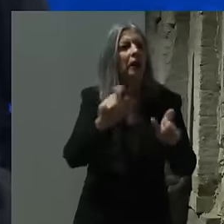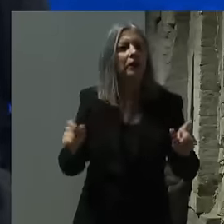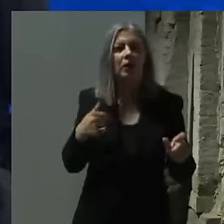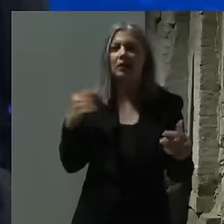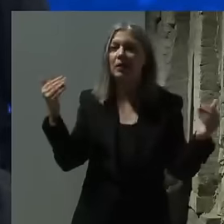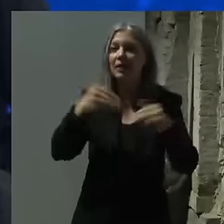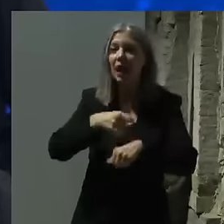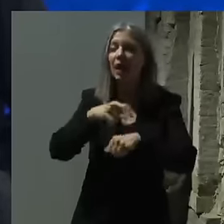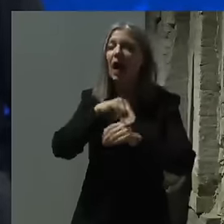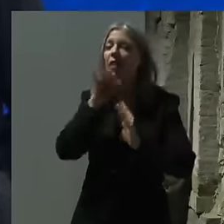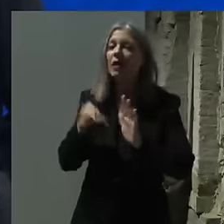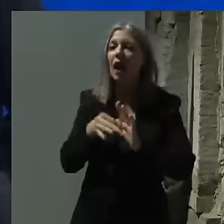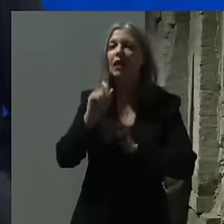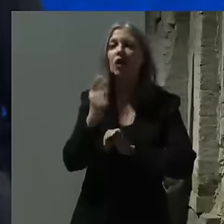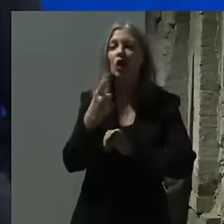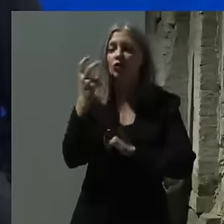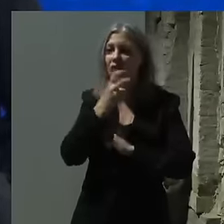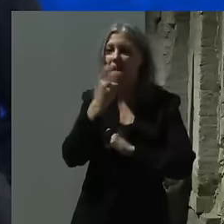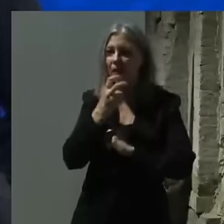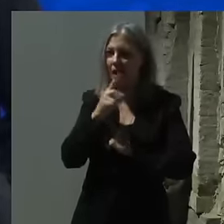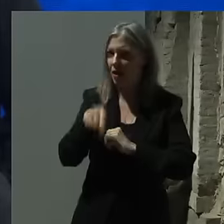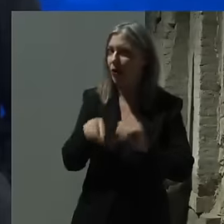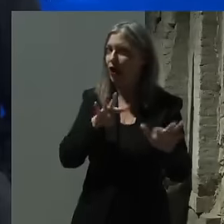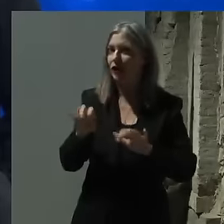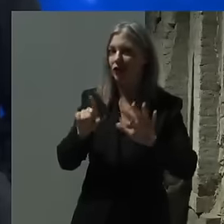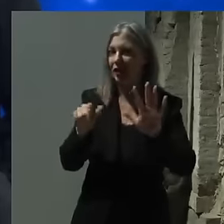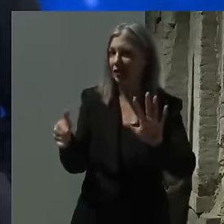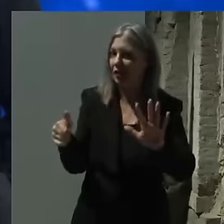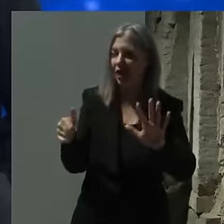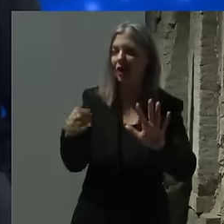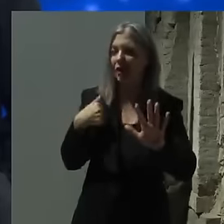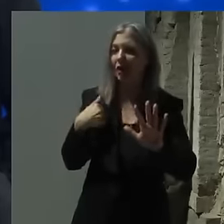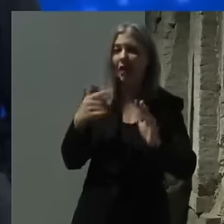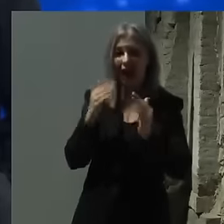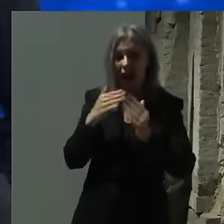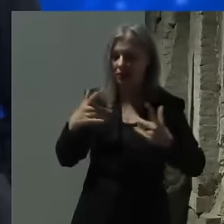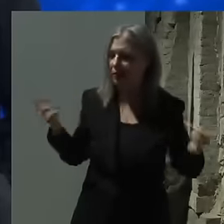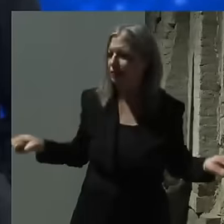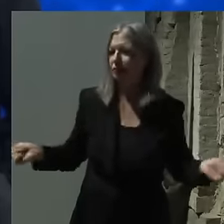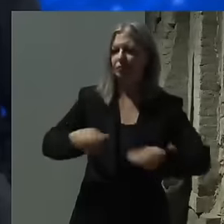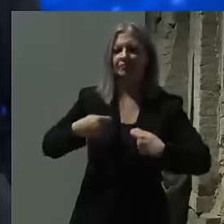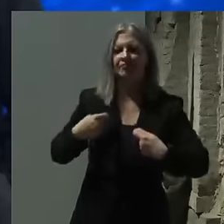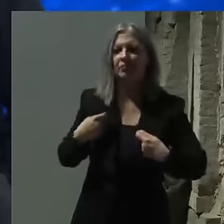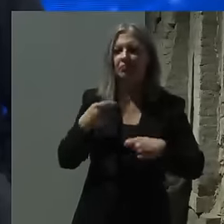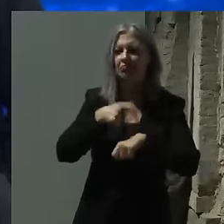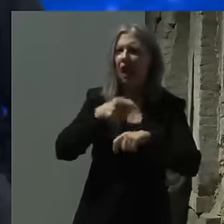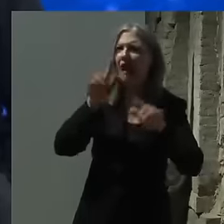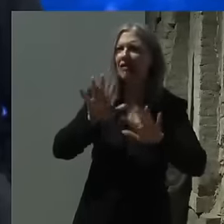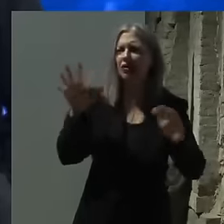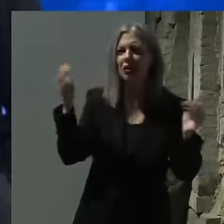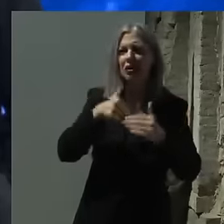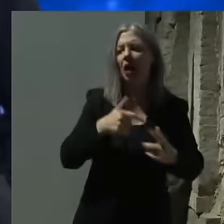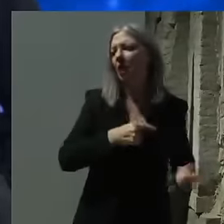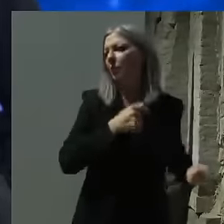12 febbraio del 76 sempre vengo prelevato da casa mia, erano le ore 10 di sera, e vengo portato